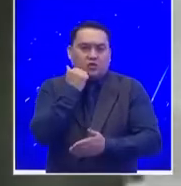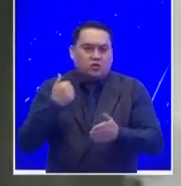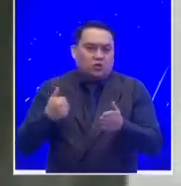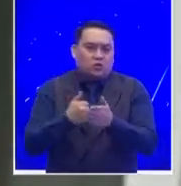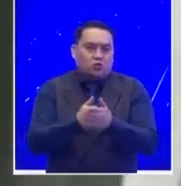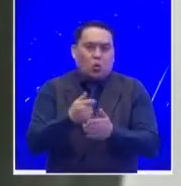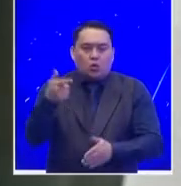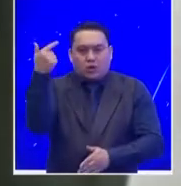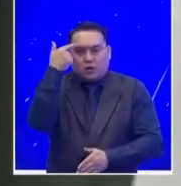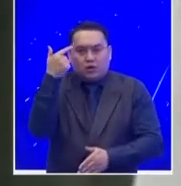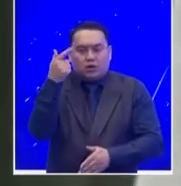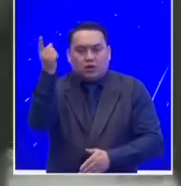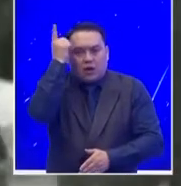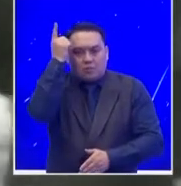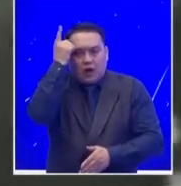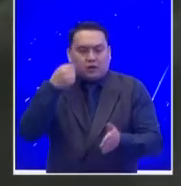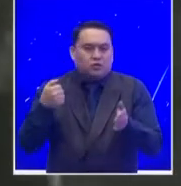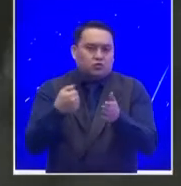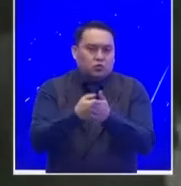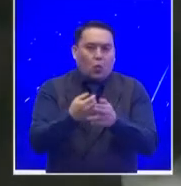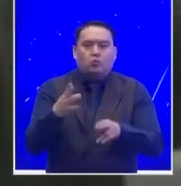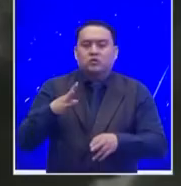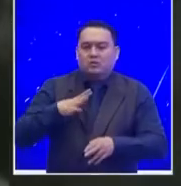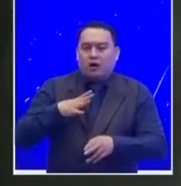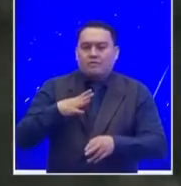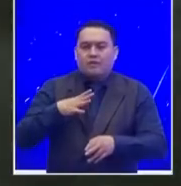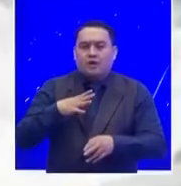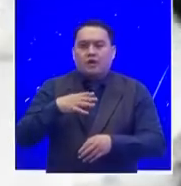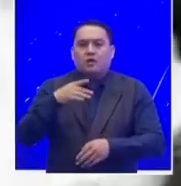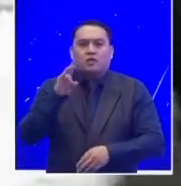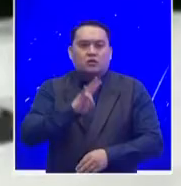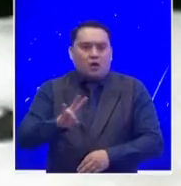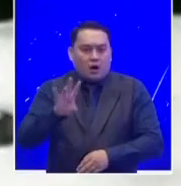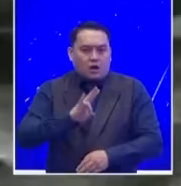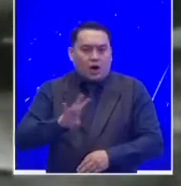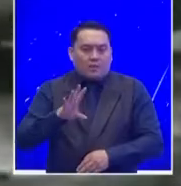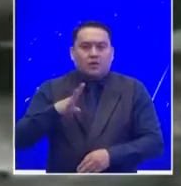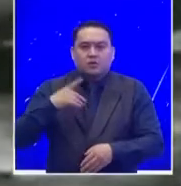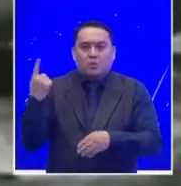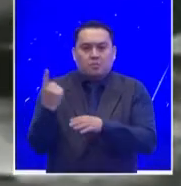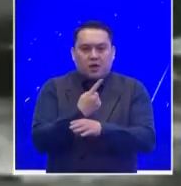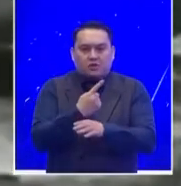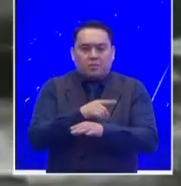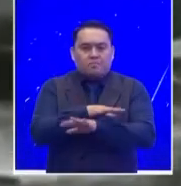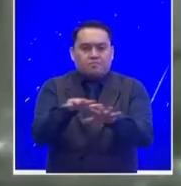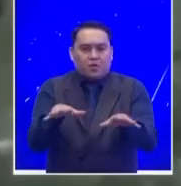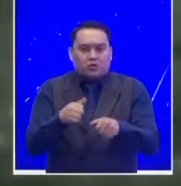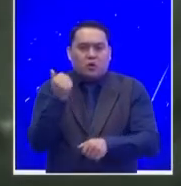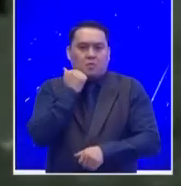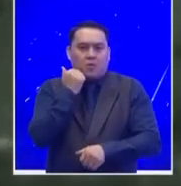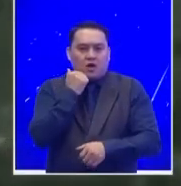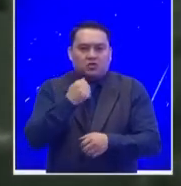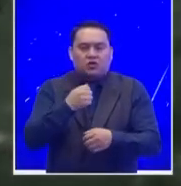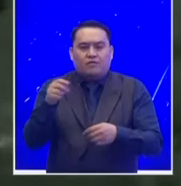Берлинге дейін жалғасты. 1941 жылдың қараша айында олар Центр атты неміс әскер тобының алдыңғыларының басын қайтарып, Мәскеу